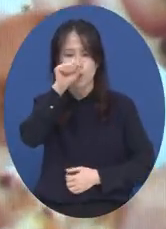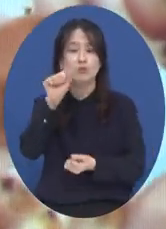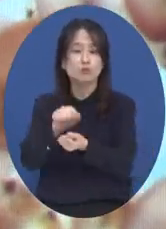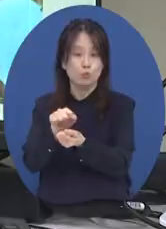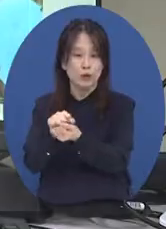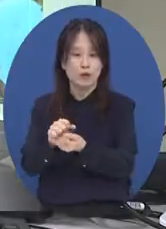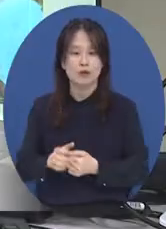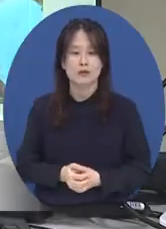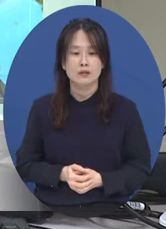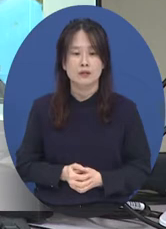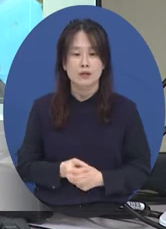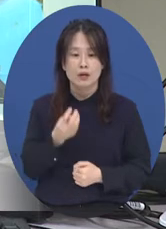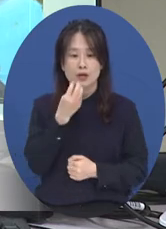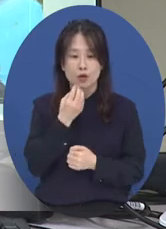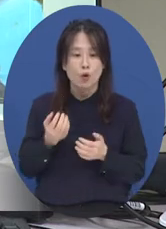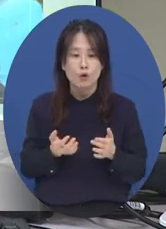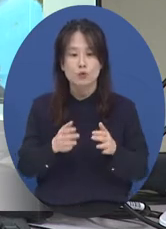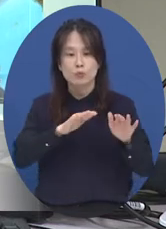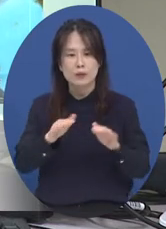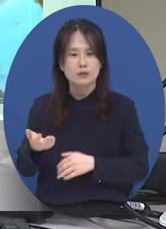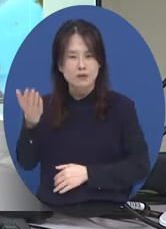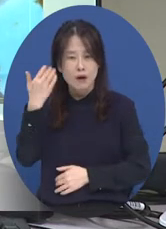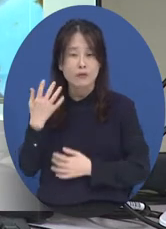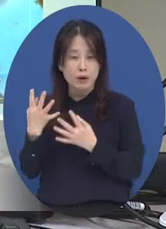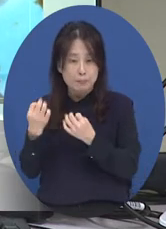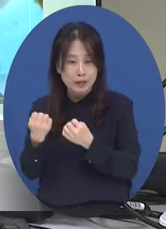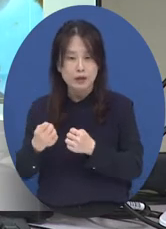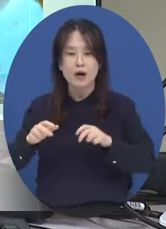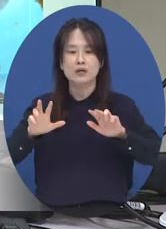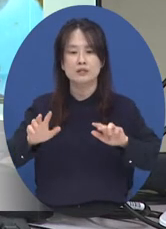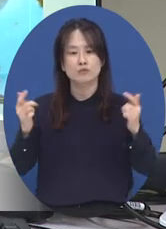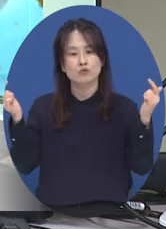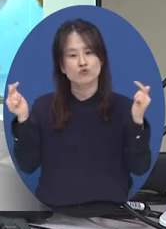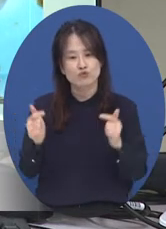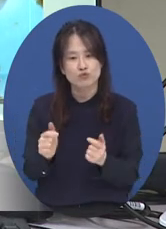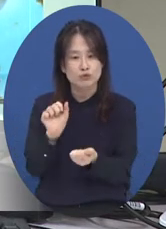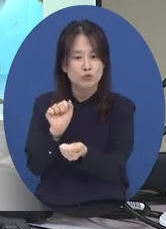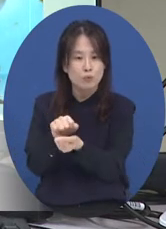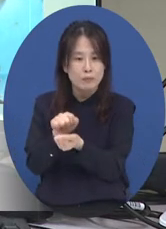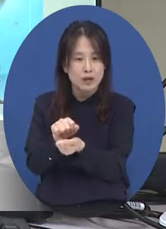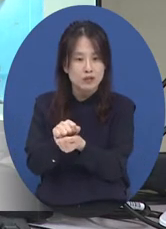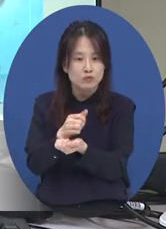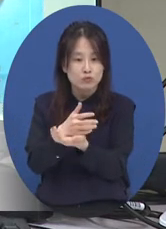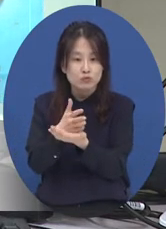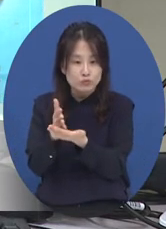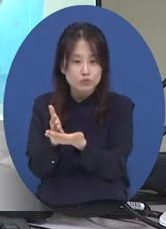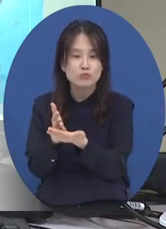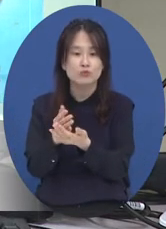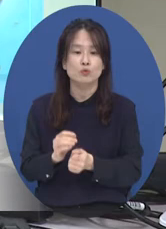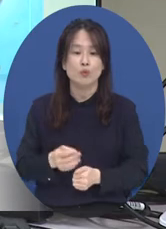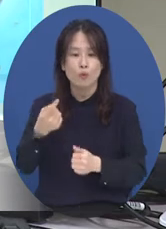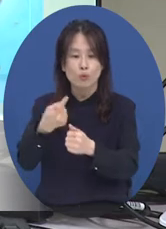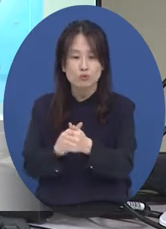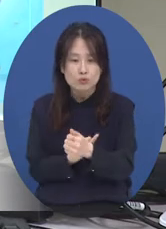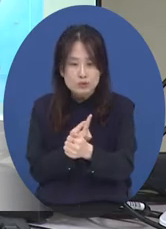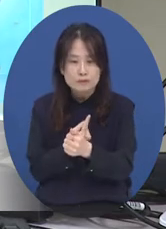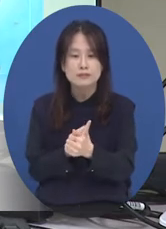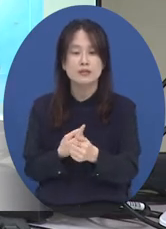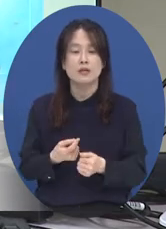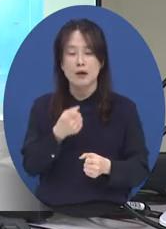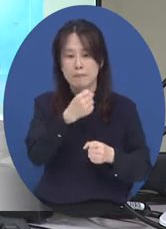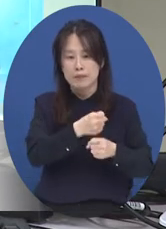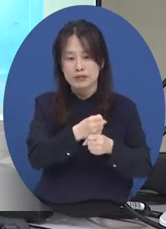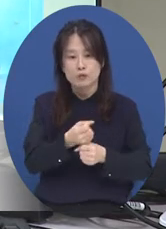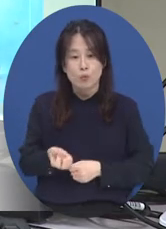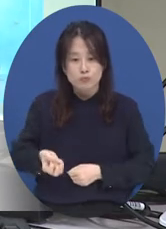종자들입니다. 경기도 바다에 이전에는 많았으나 현재는 없는 폐류들을 폐류와 다양한 수산생물을